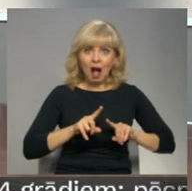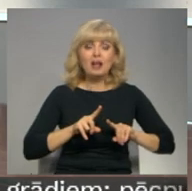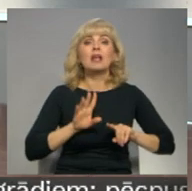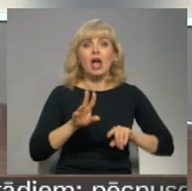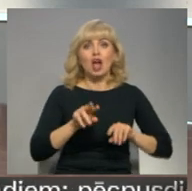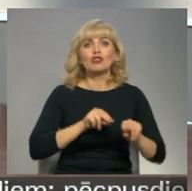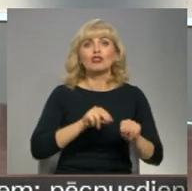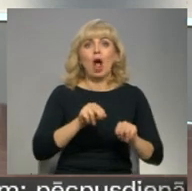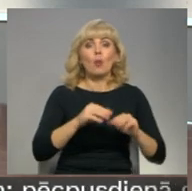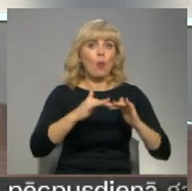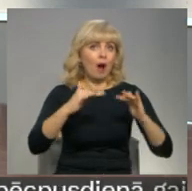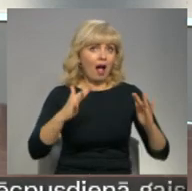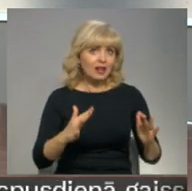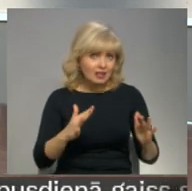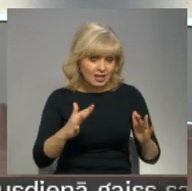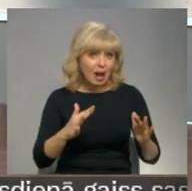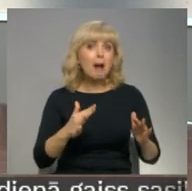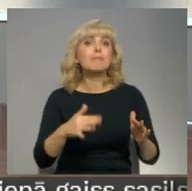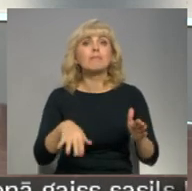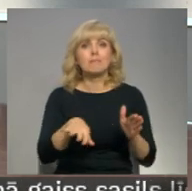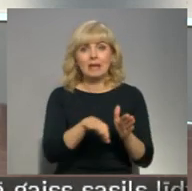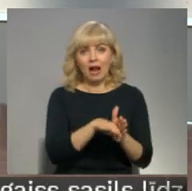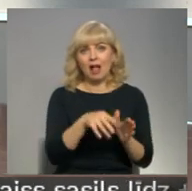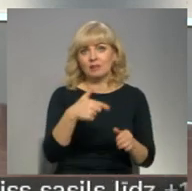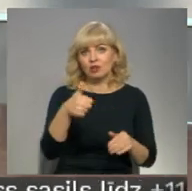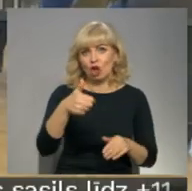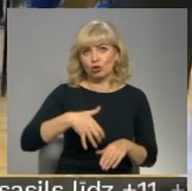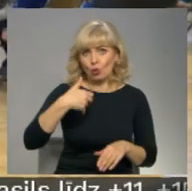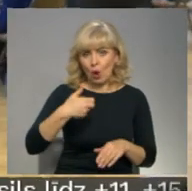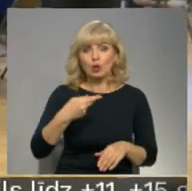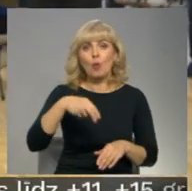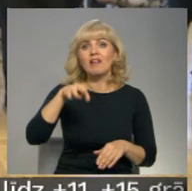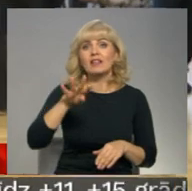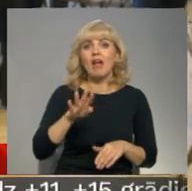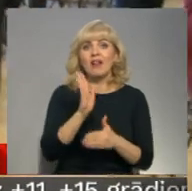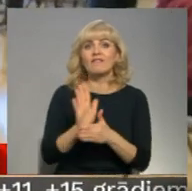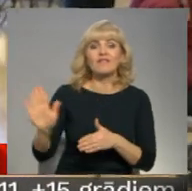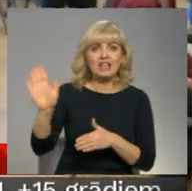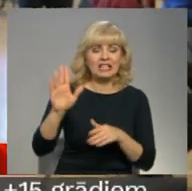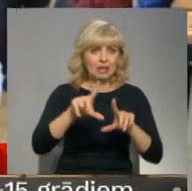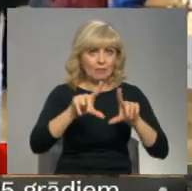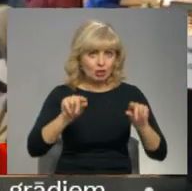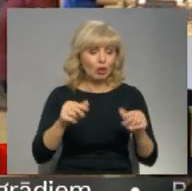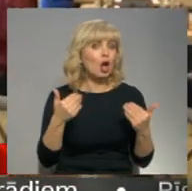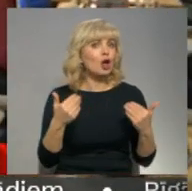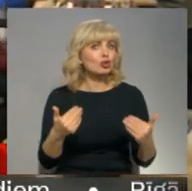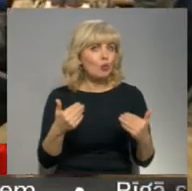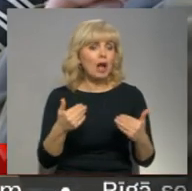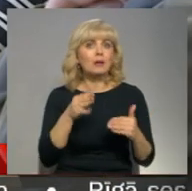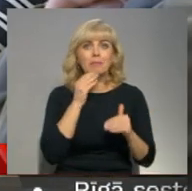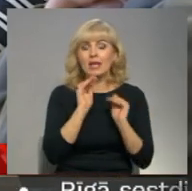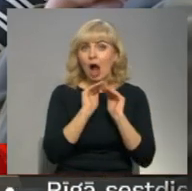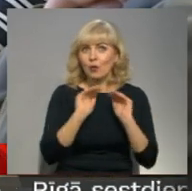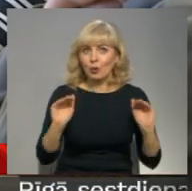no 19 Vidzemes skolām un turpin Vidzemes televīziju. Valmieras valsts ģimnāzijas zālē šodien valdīja pamatīgs